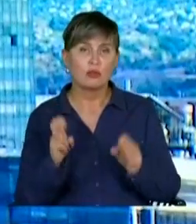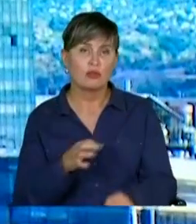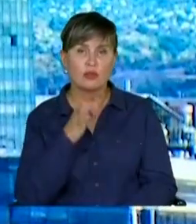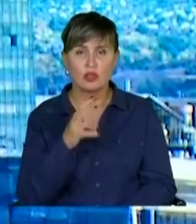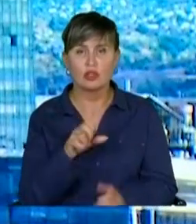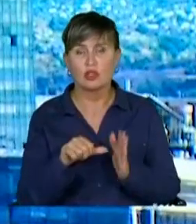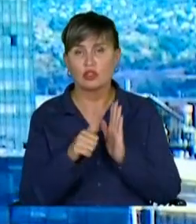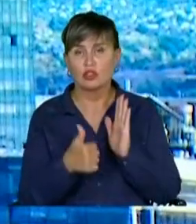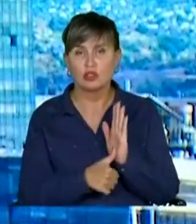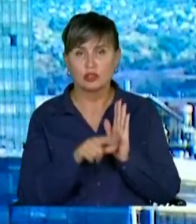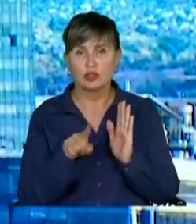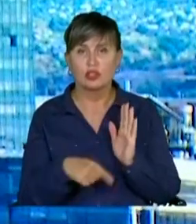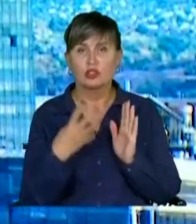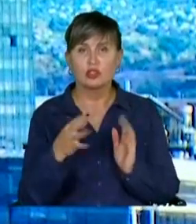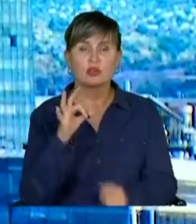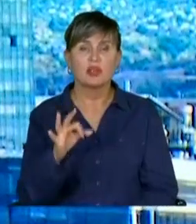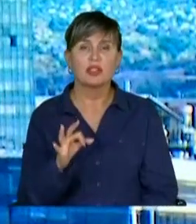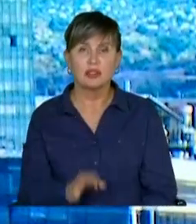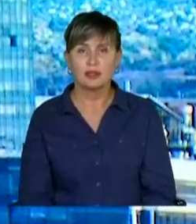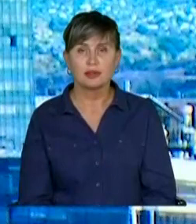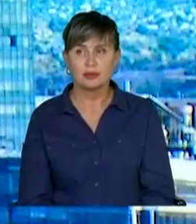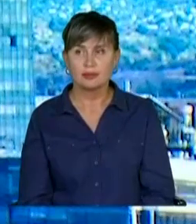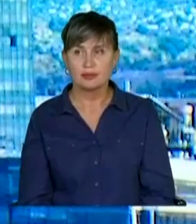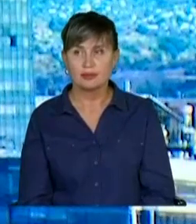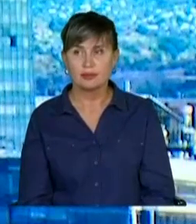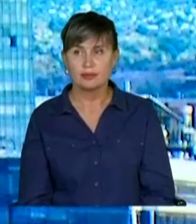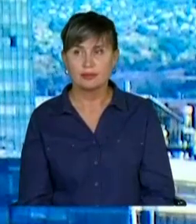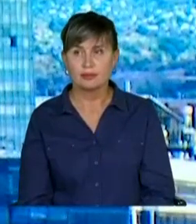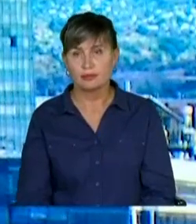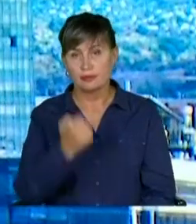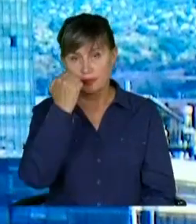на 16,4%.